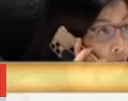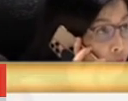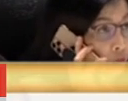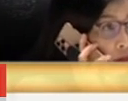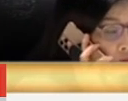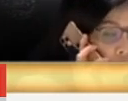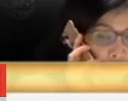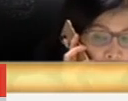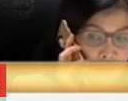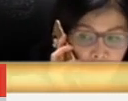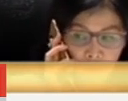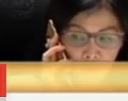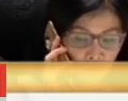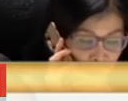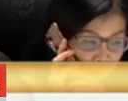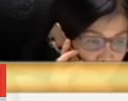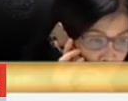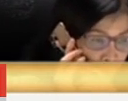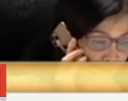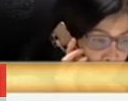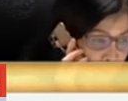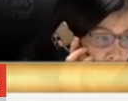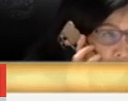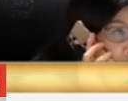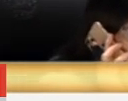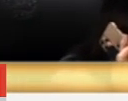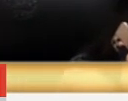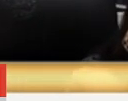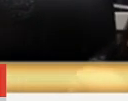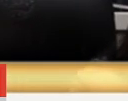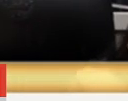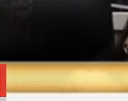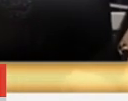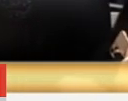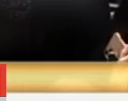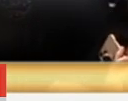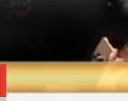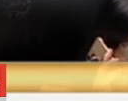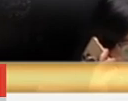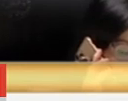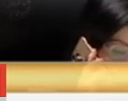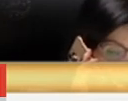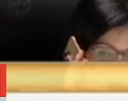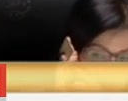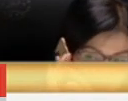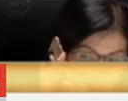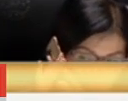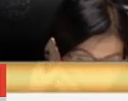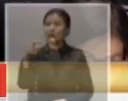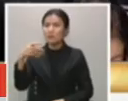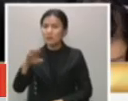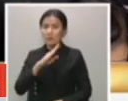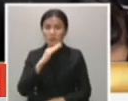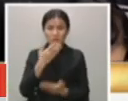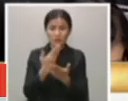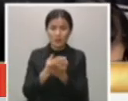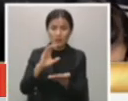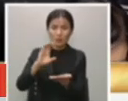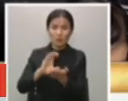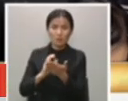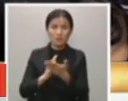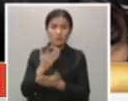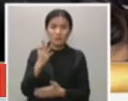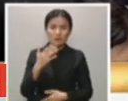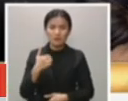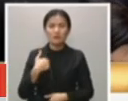าสตร์ไปถามนักวิชาการบอกว่างบประมาณไม่ผ่านจะเป็นไงเขาบอก recession แน่นอน recession คือเศรษฐกิจถดถอย